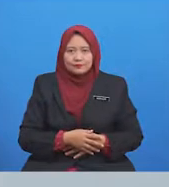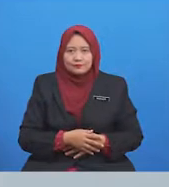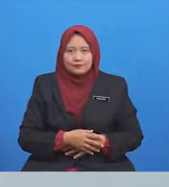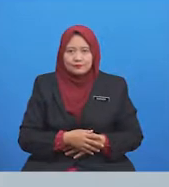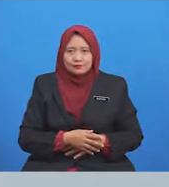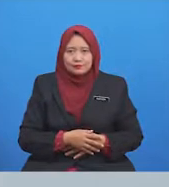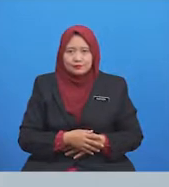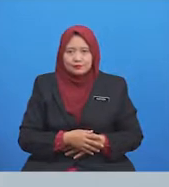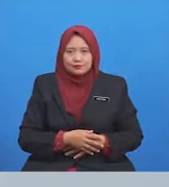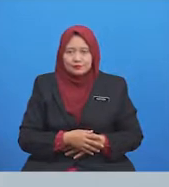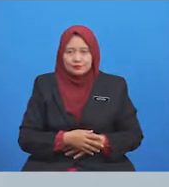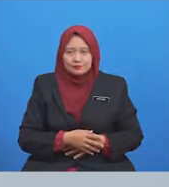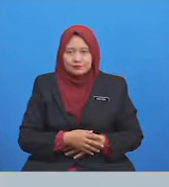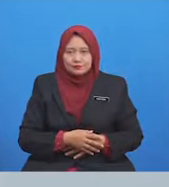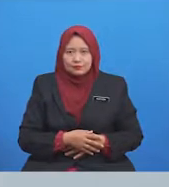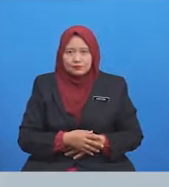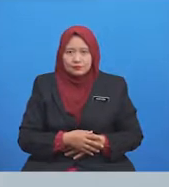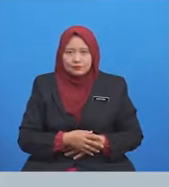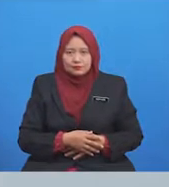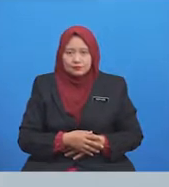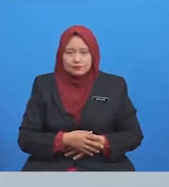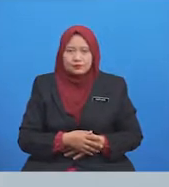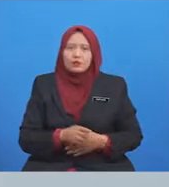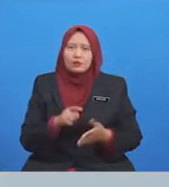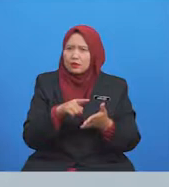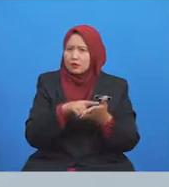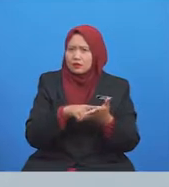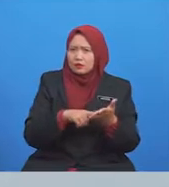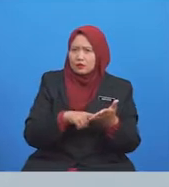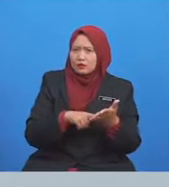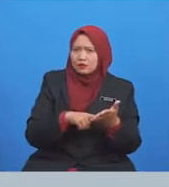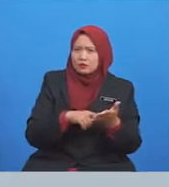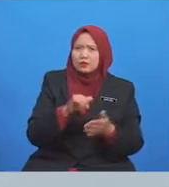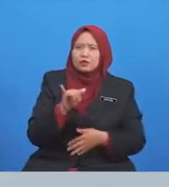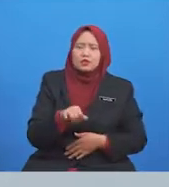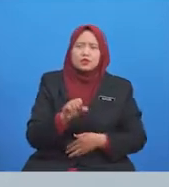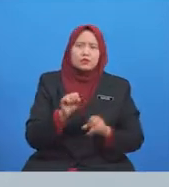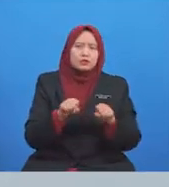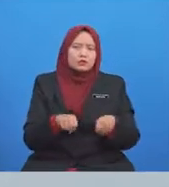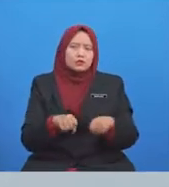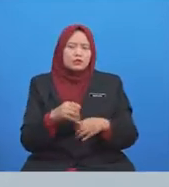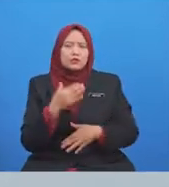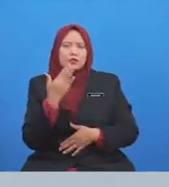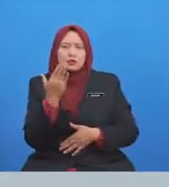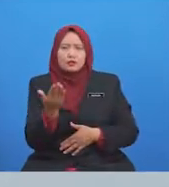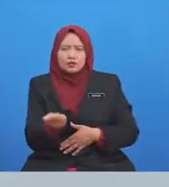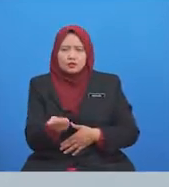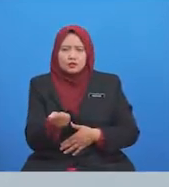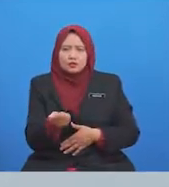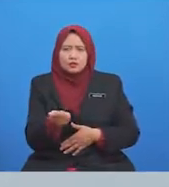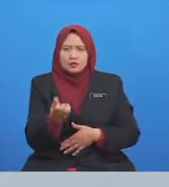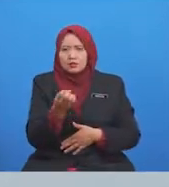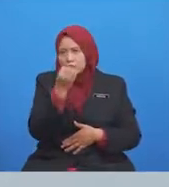Apakah kesimpulan yang boleh anda nyatakan tentang hasil tambah pasangan